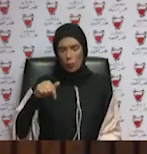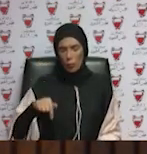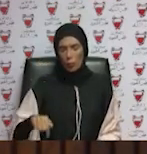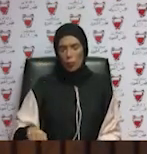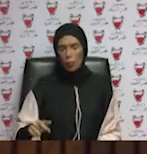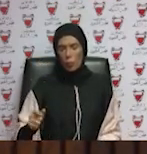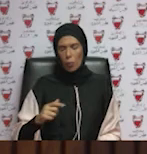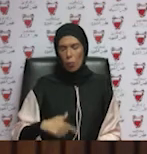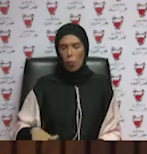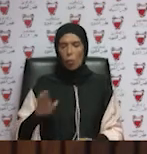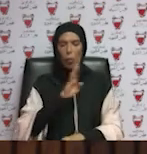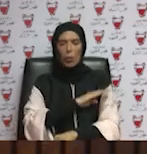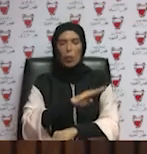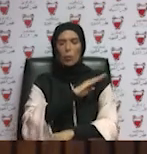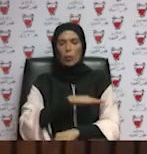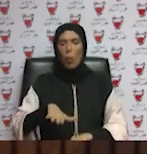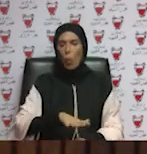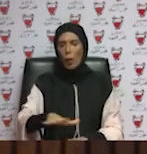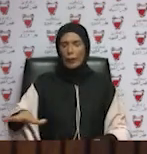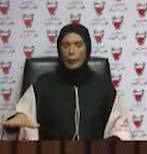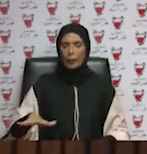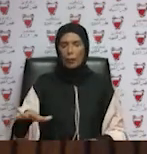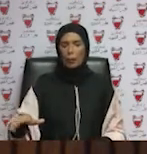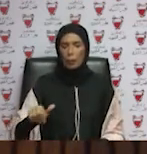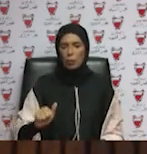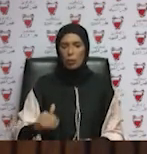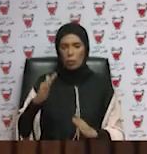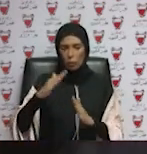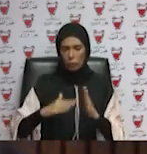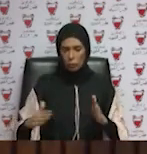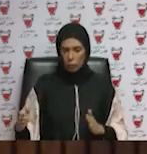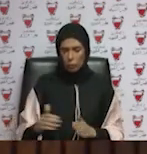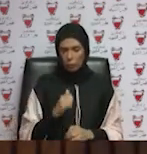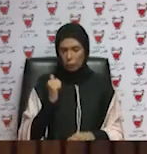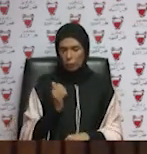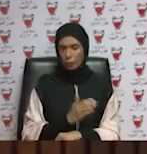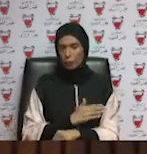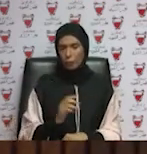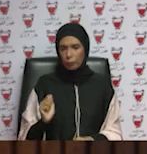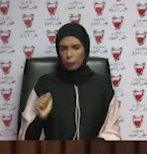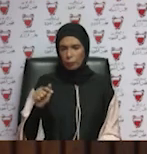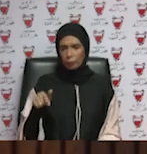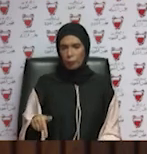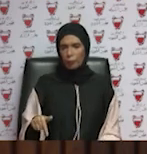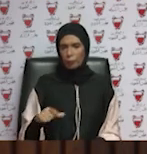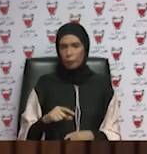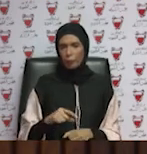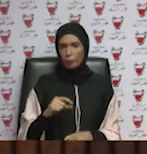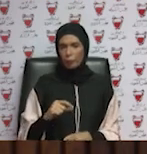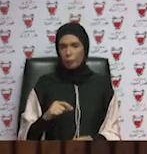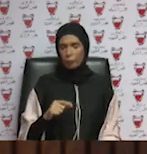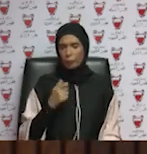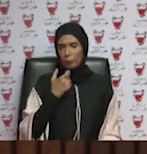موارد بشرية وطنية ويقلل من فرص الاعتماد على الموارد البشرية